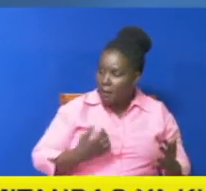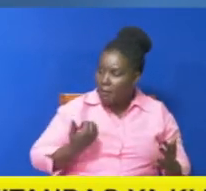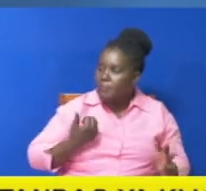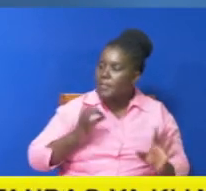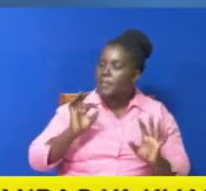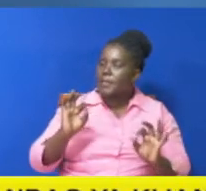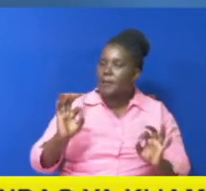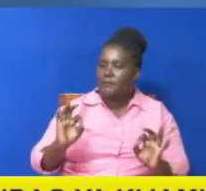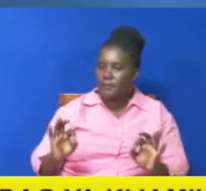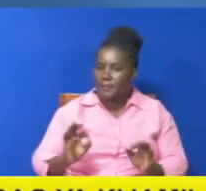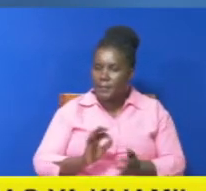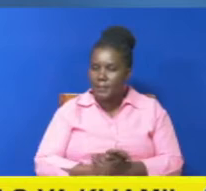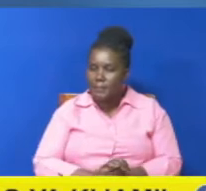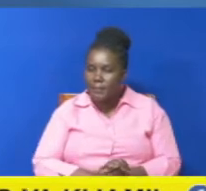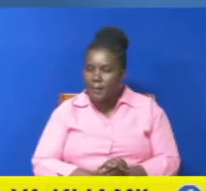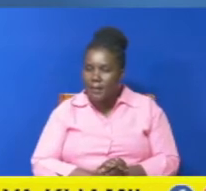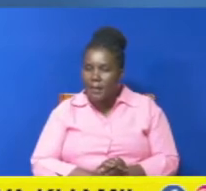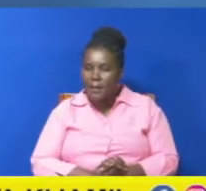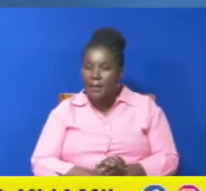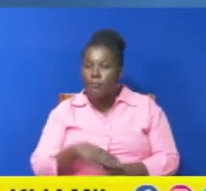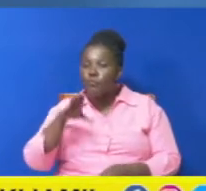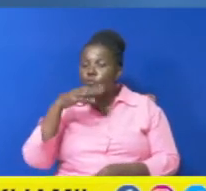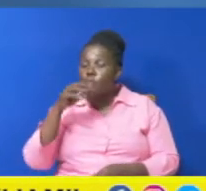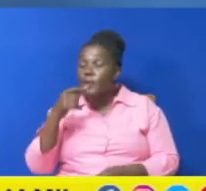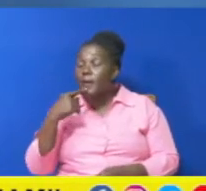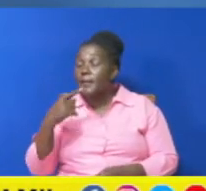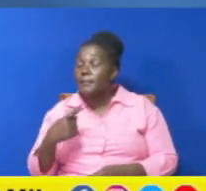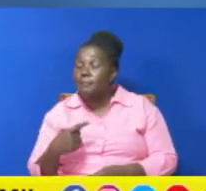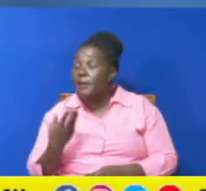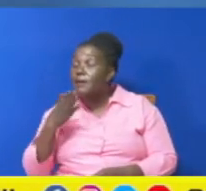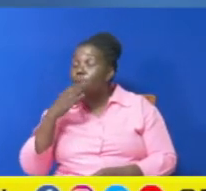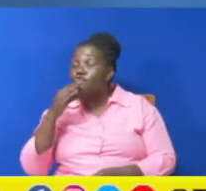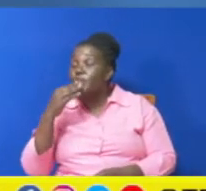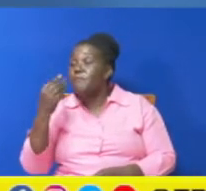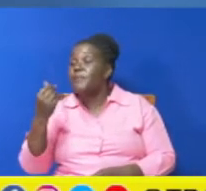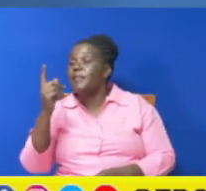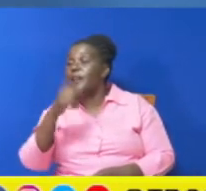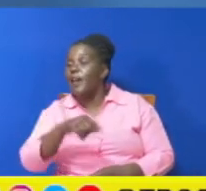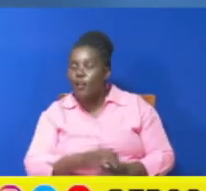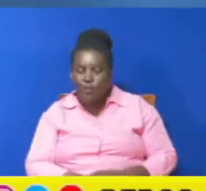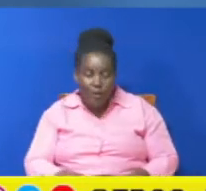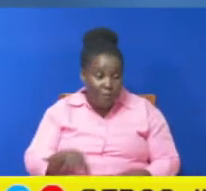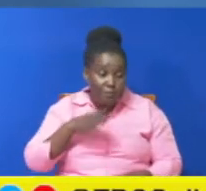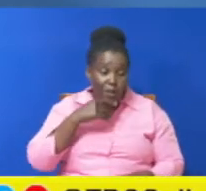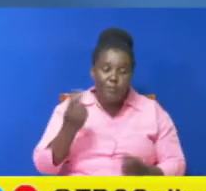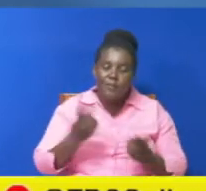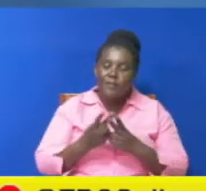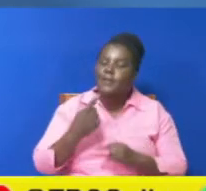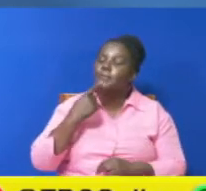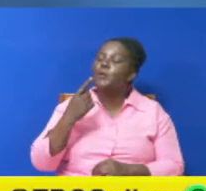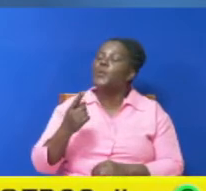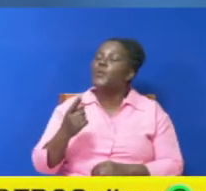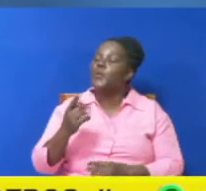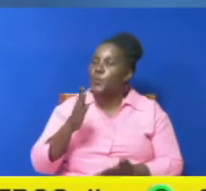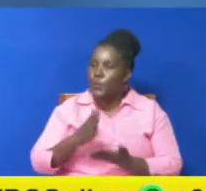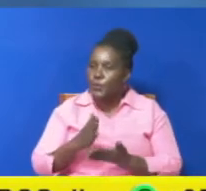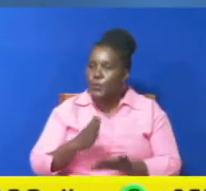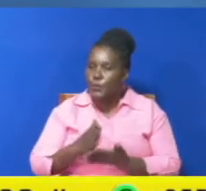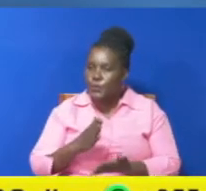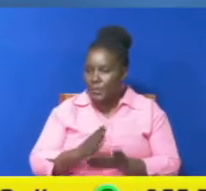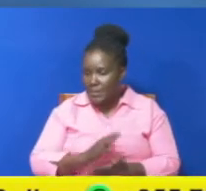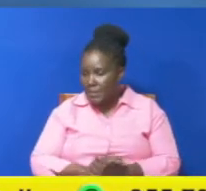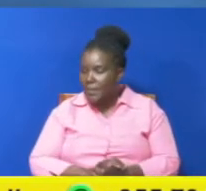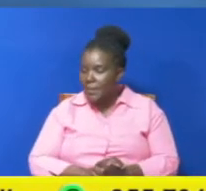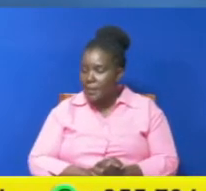huyu? Na yule mwanamke naye anasema nimepata mwanaume ana pesa. Mwanaume naye yuko tayari kwenda kusema naomba nilete